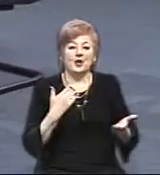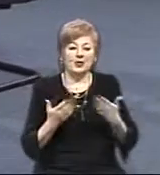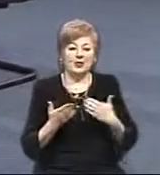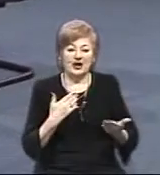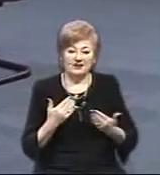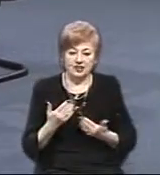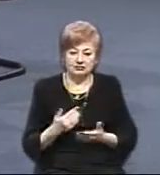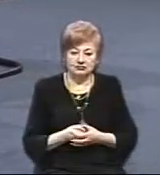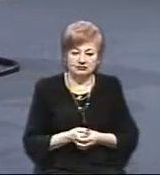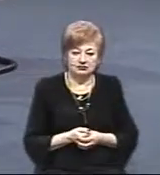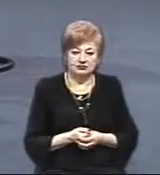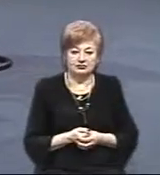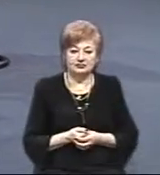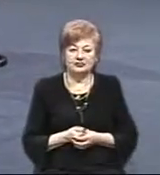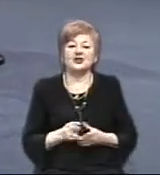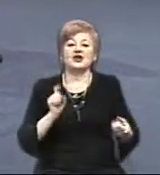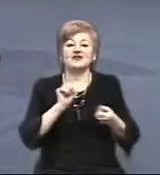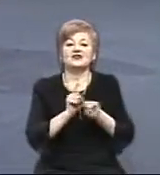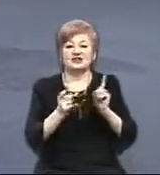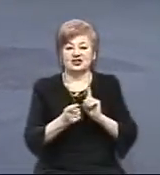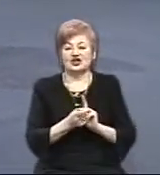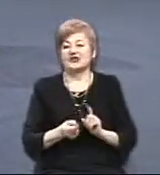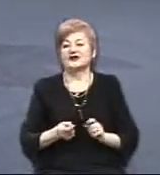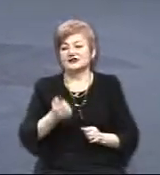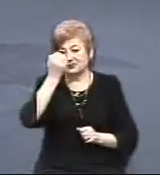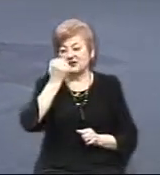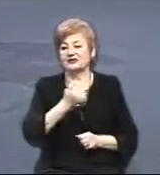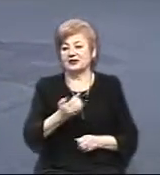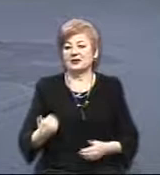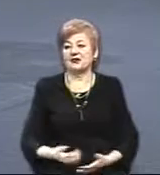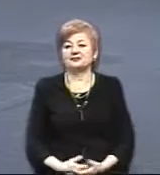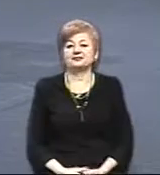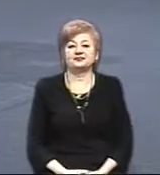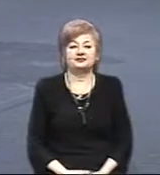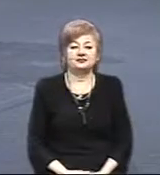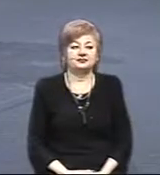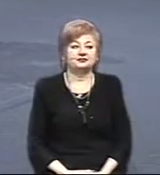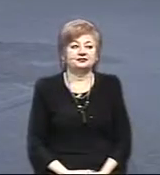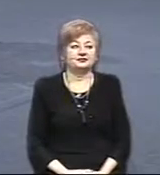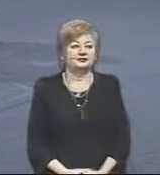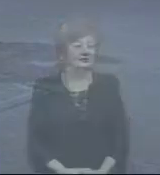столом зібратися, зустрічаючи 20-й. Спасибі. Далі буде. Хай щастить.